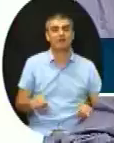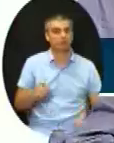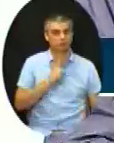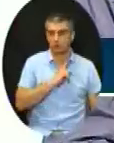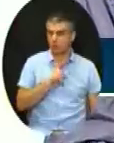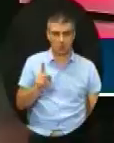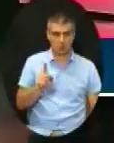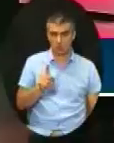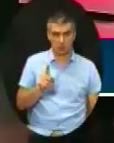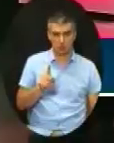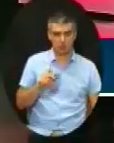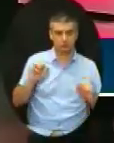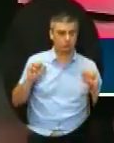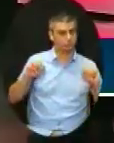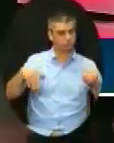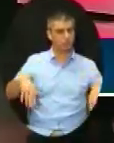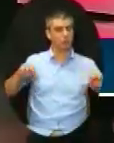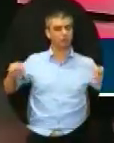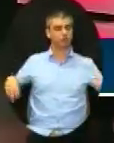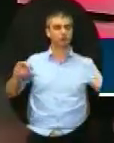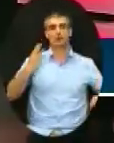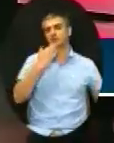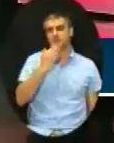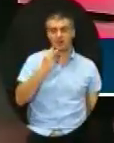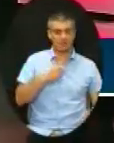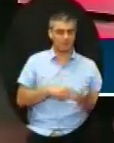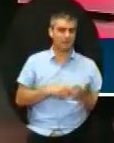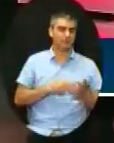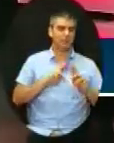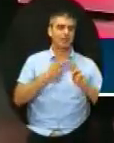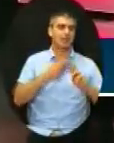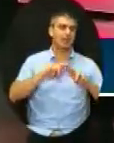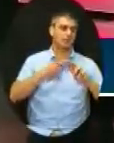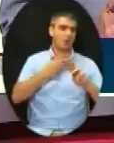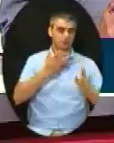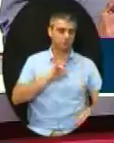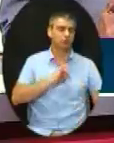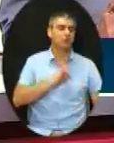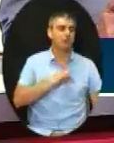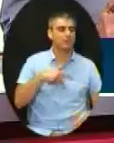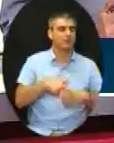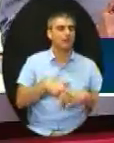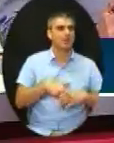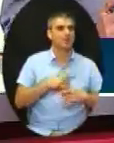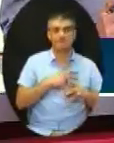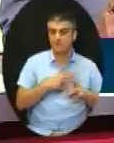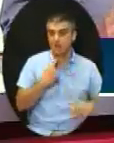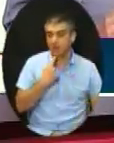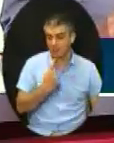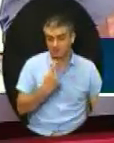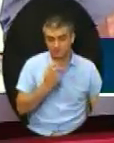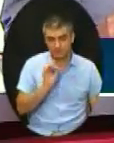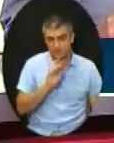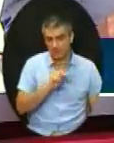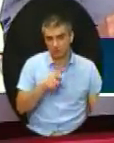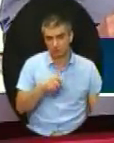לא בשטח ריבוני של ישראל, ולכן הקהילה הבינלאומית כמובן יש לה עניין להתערב. ואגב, רק להגיד מילה באמת